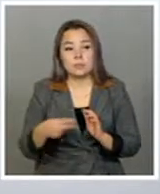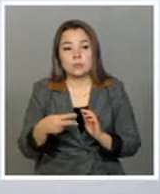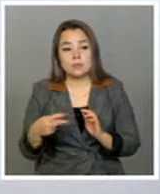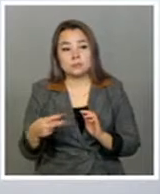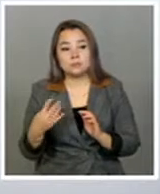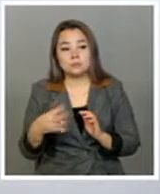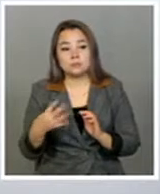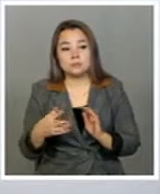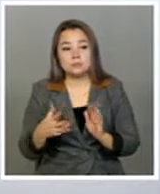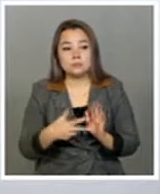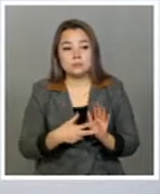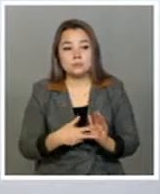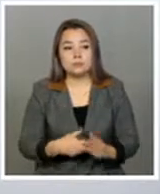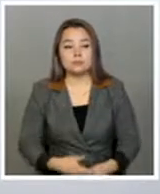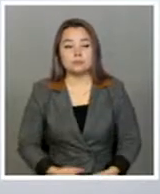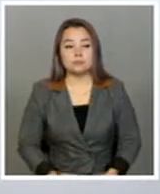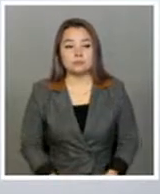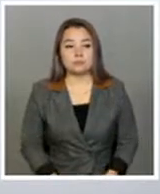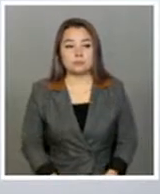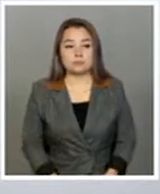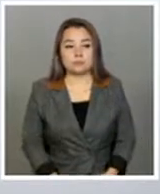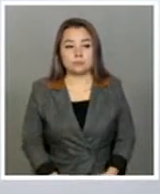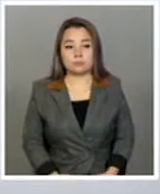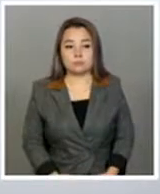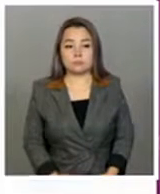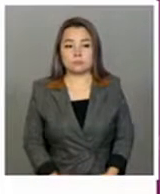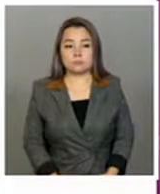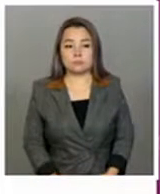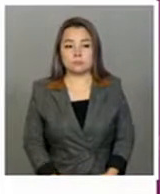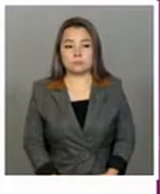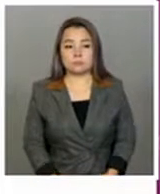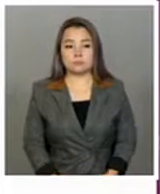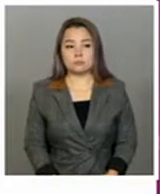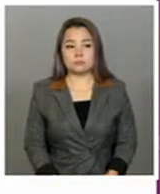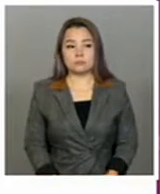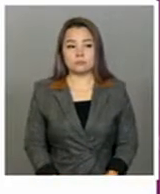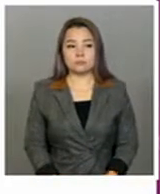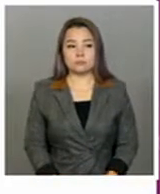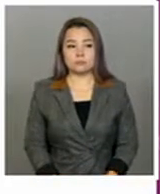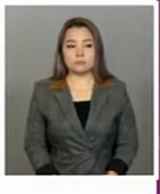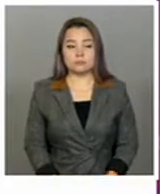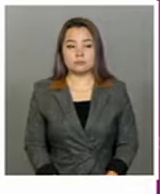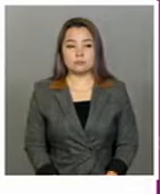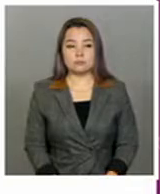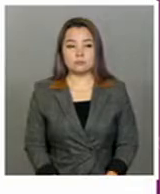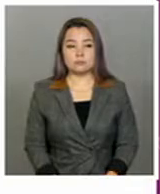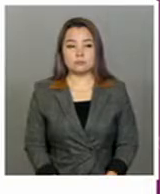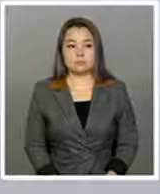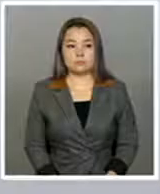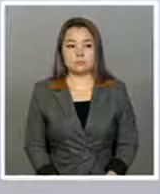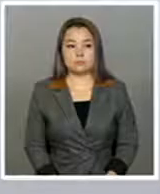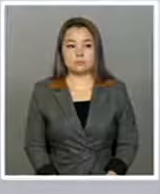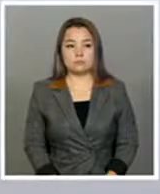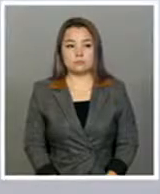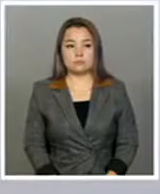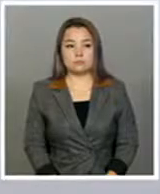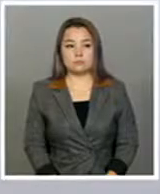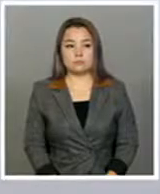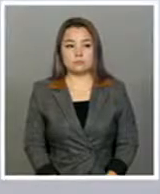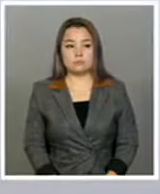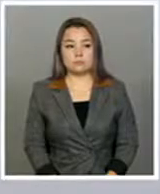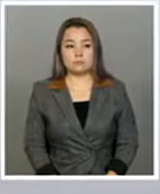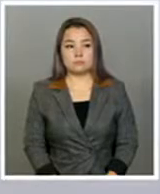3 пен 16-ны көбейтсек 48-ге тең болады. Есептің жауабы 48.